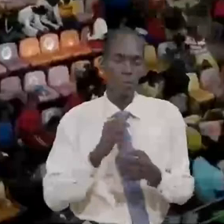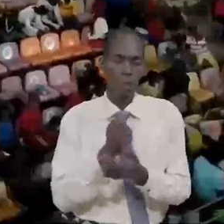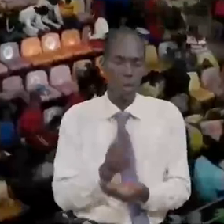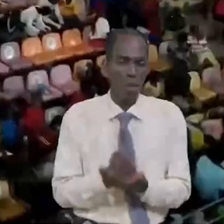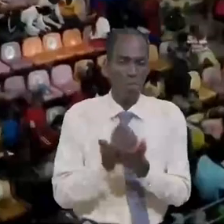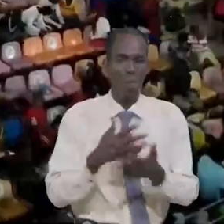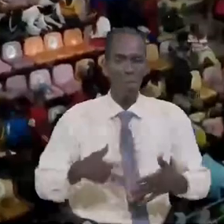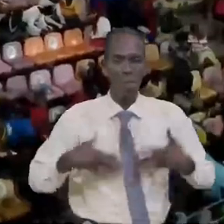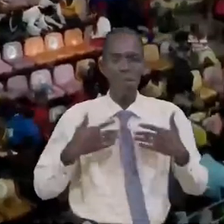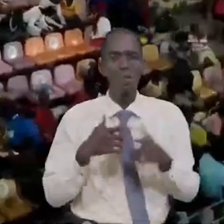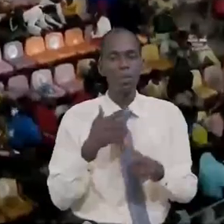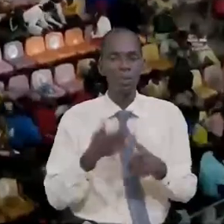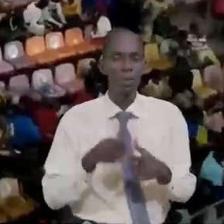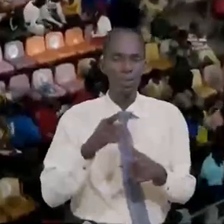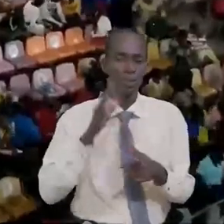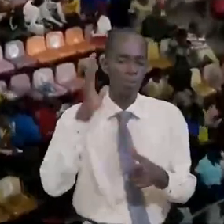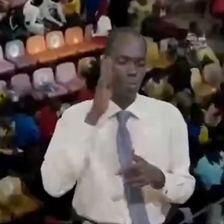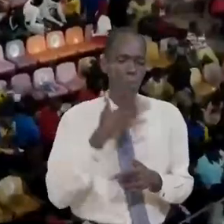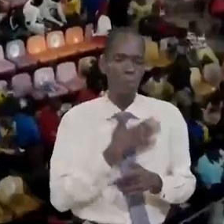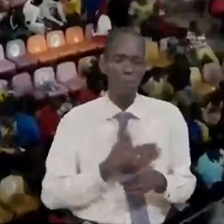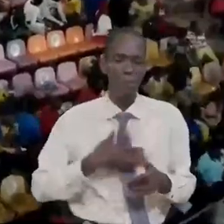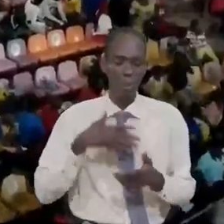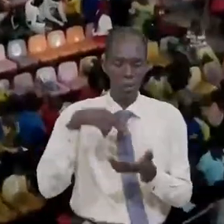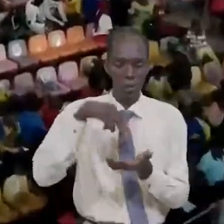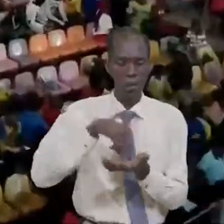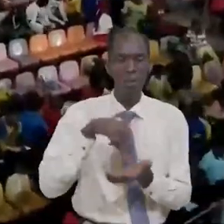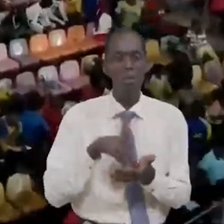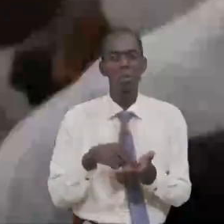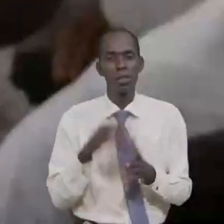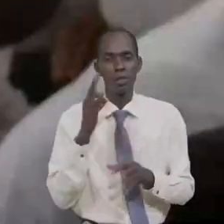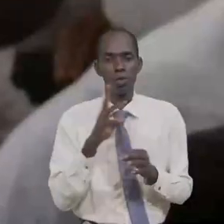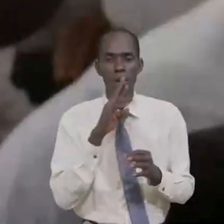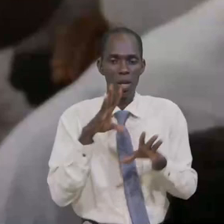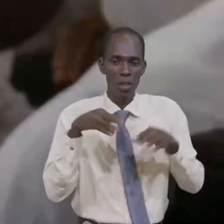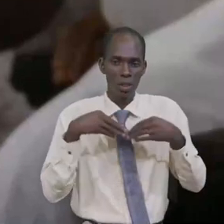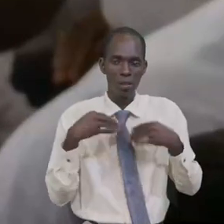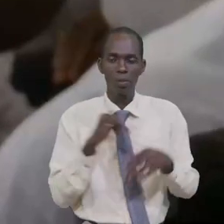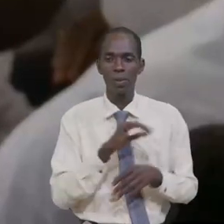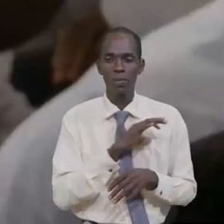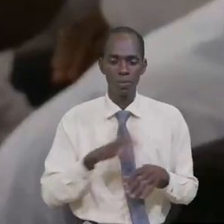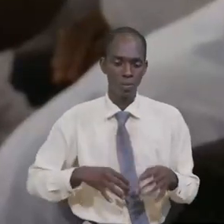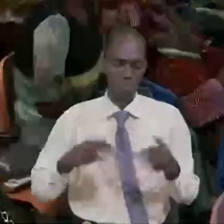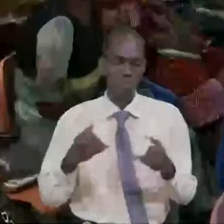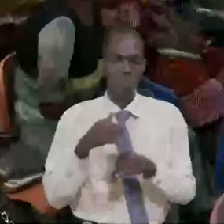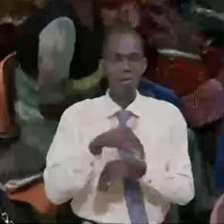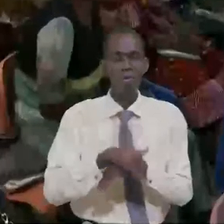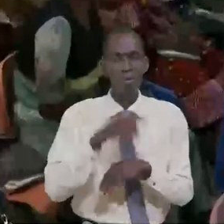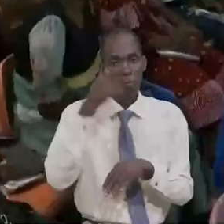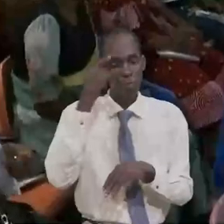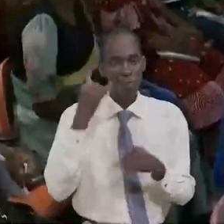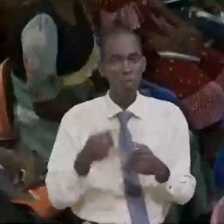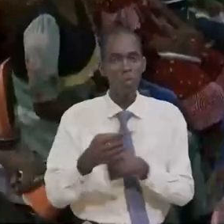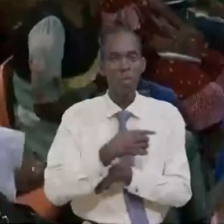spéciale qui te sera qui sera fait pour toi que Dieu te bénisse aujourd'hui c'est ce jour un jour de changement